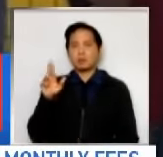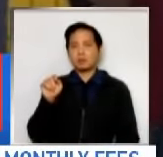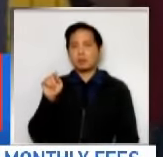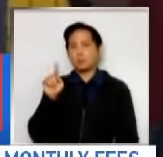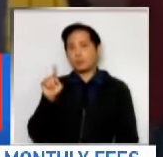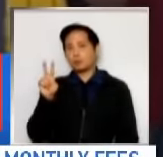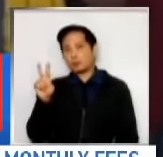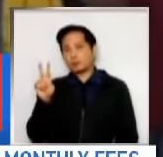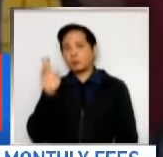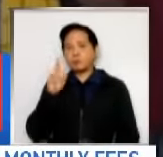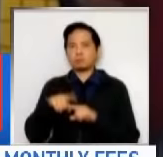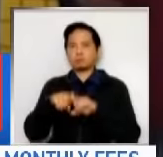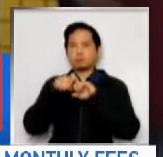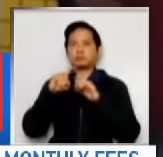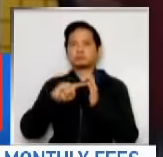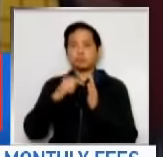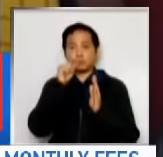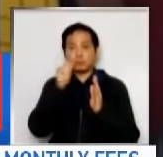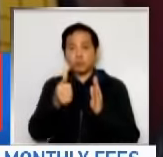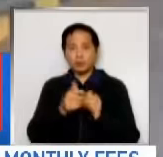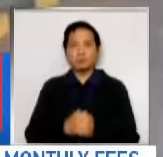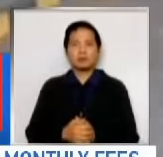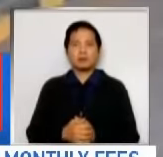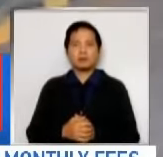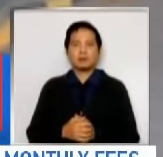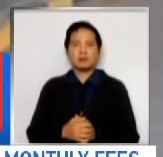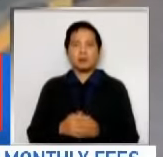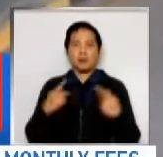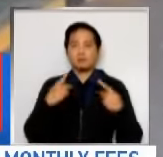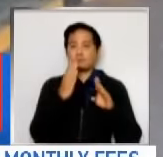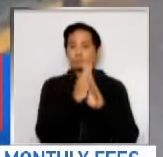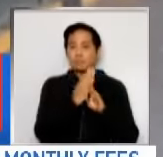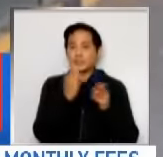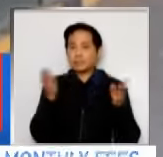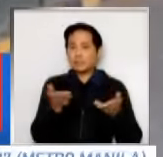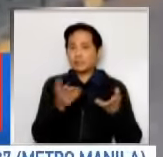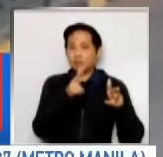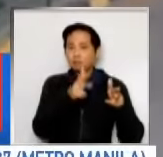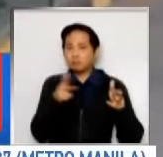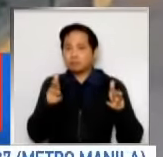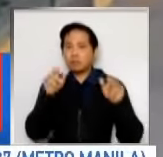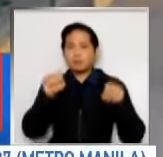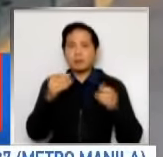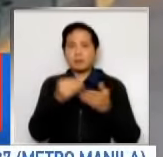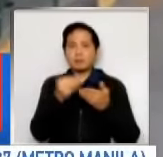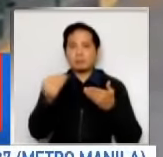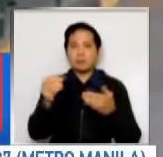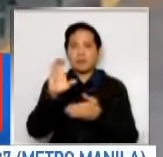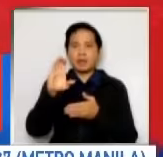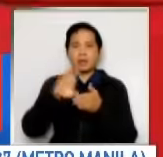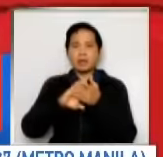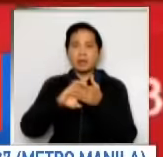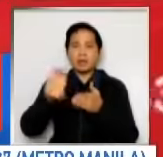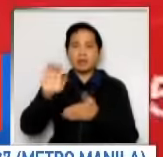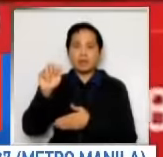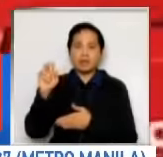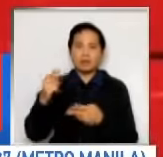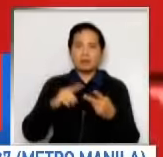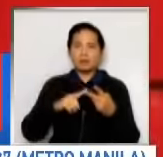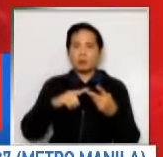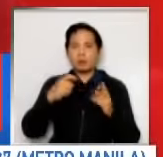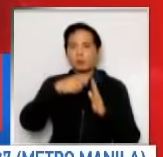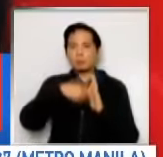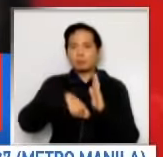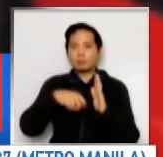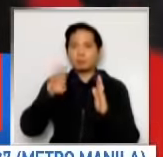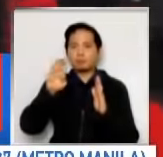bukas. Biyaheng Cubao at Pitex sa mga bus dito, pwede magbayad ng cash o BIP card. No face mask, no face shield, no ride.